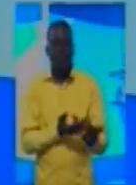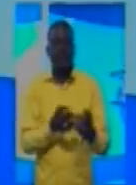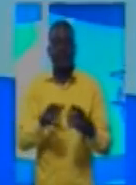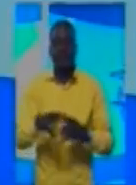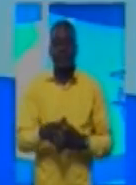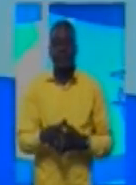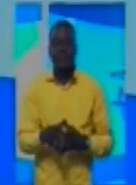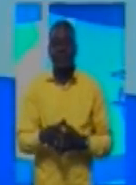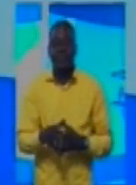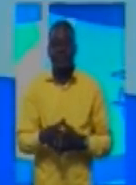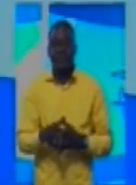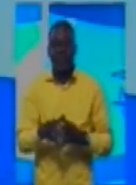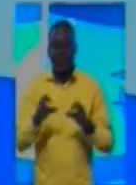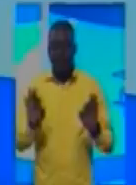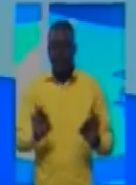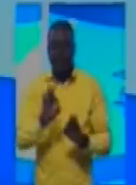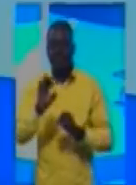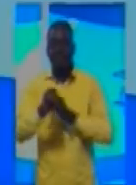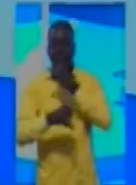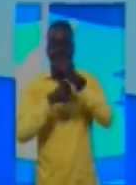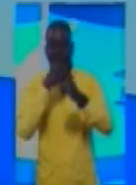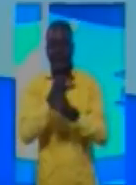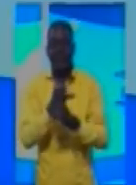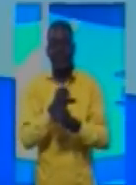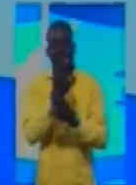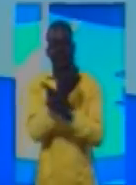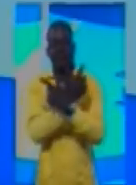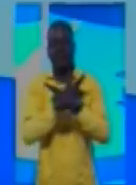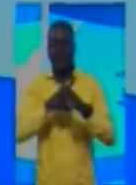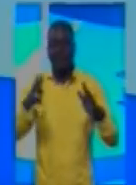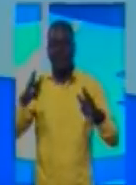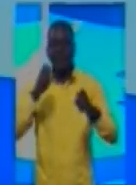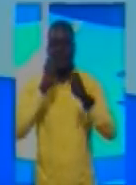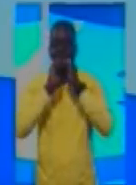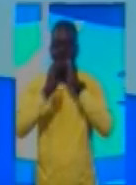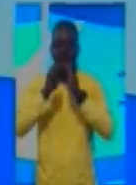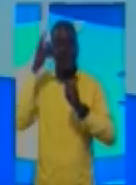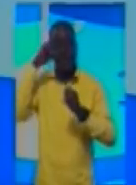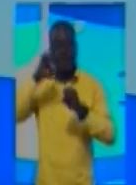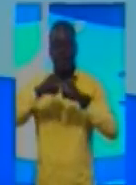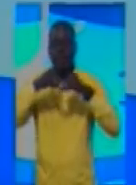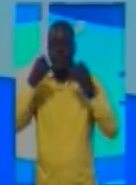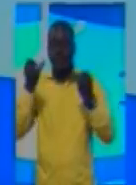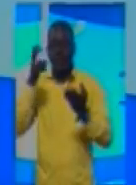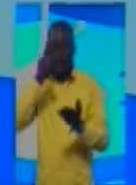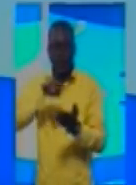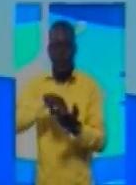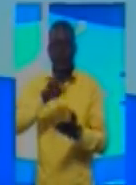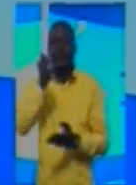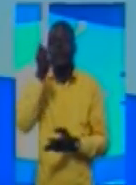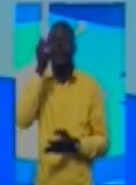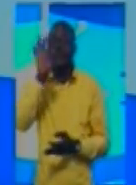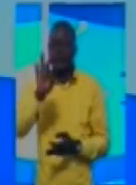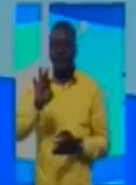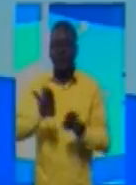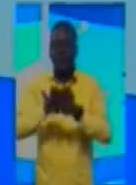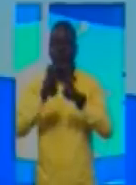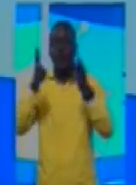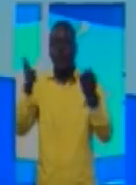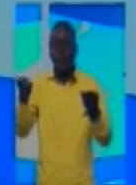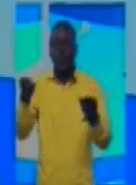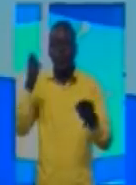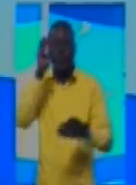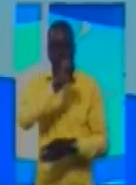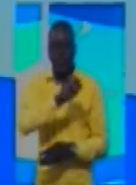Et le Festival international de la liberté d'expression et de presse 2019 qui ouvre ses portes à